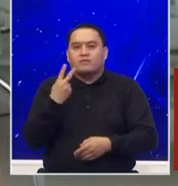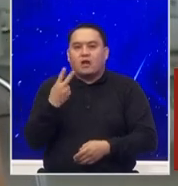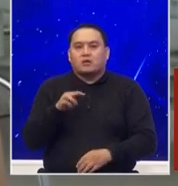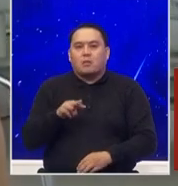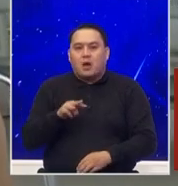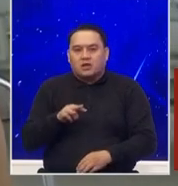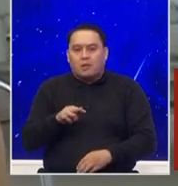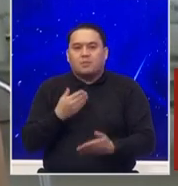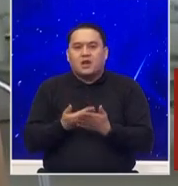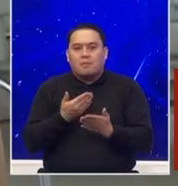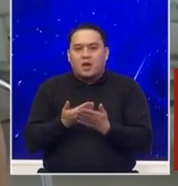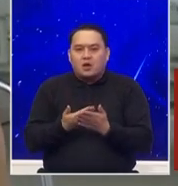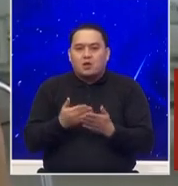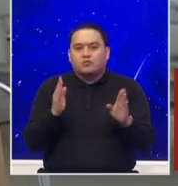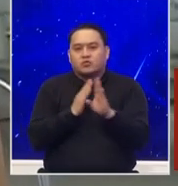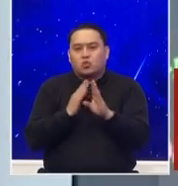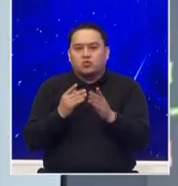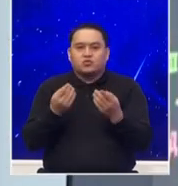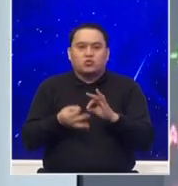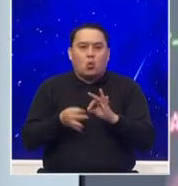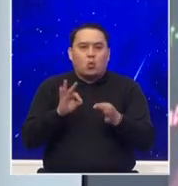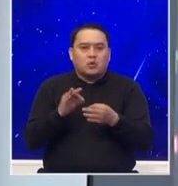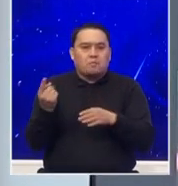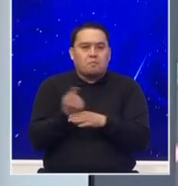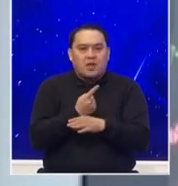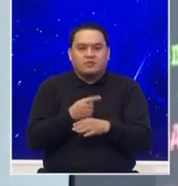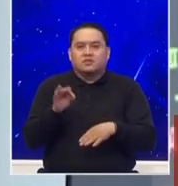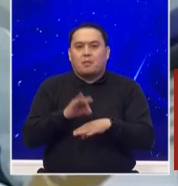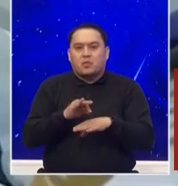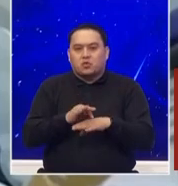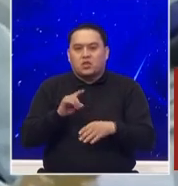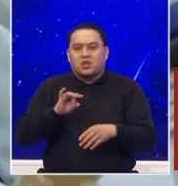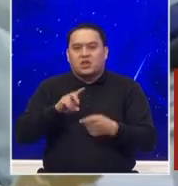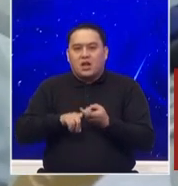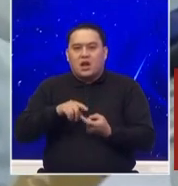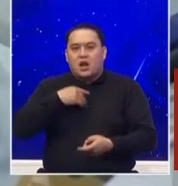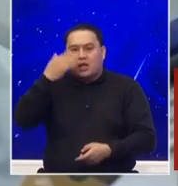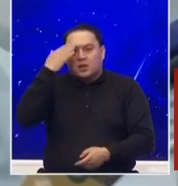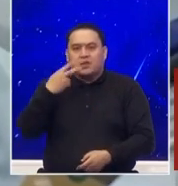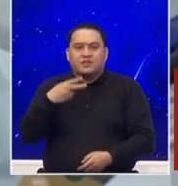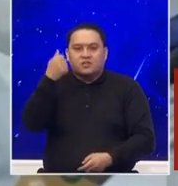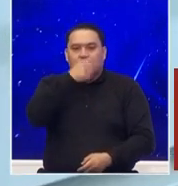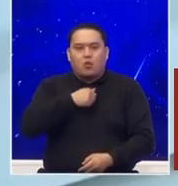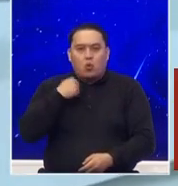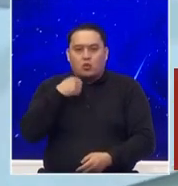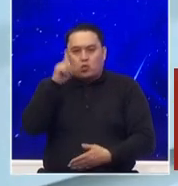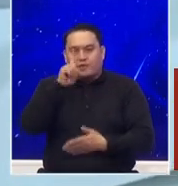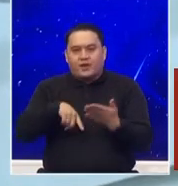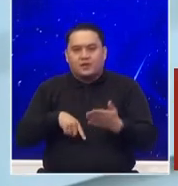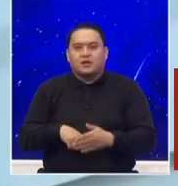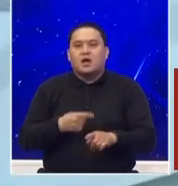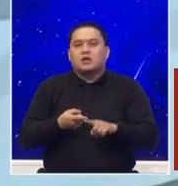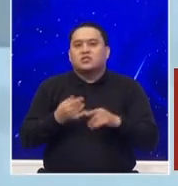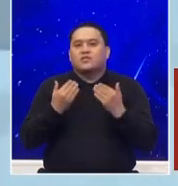2 марта. При этом ситуация будет не такой сложной, как при первом пике заражения коронавирусом летом 2020 года, уверен